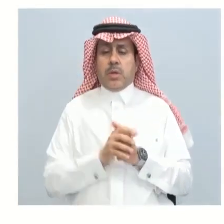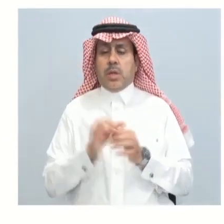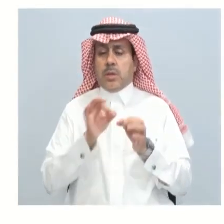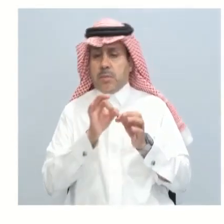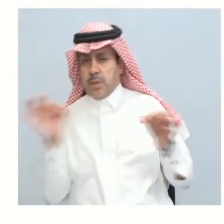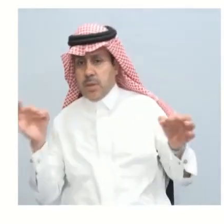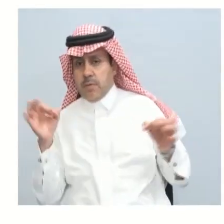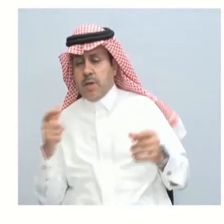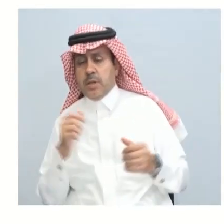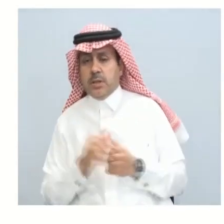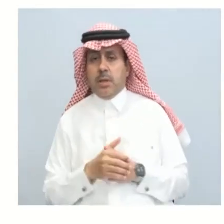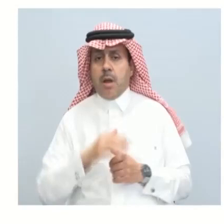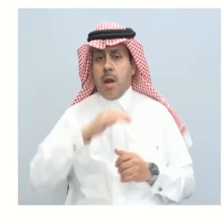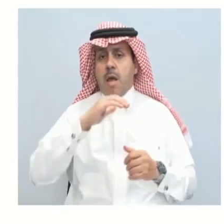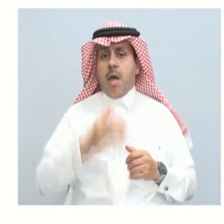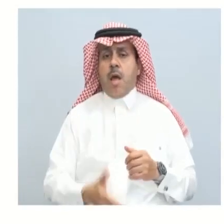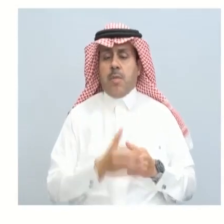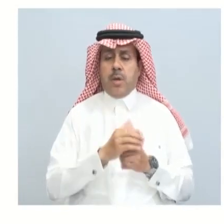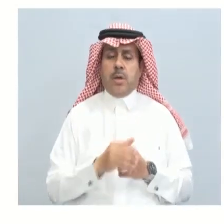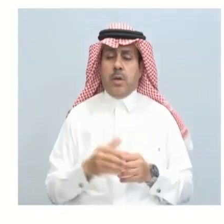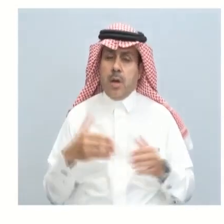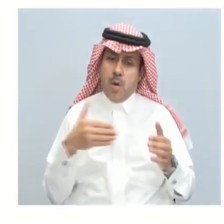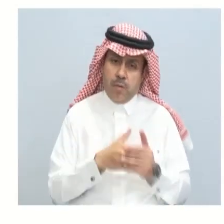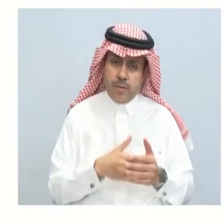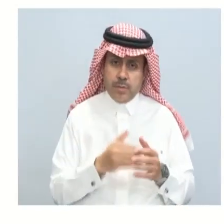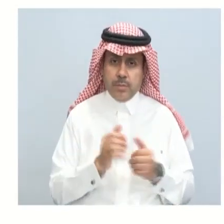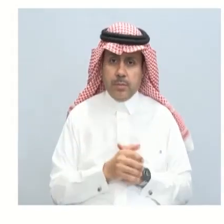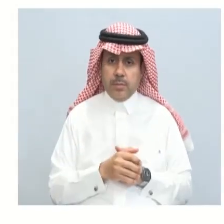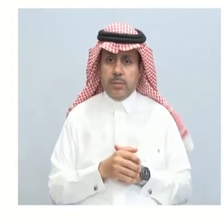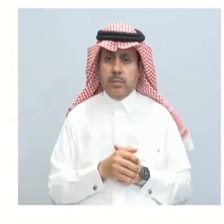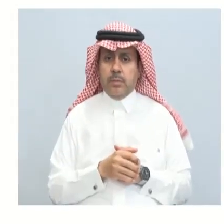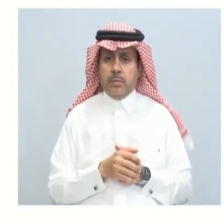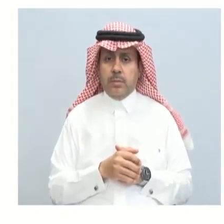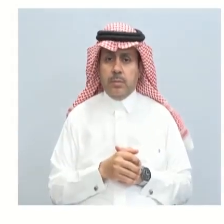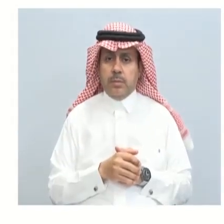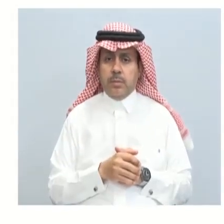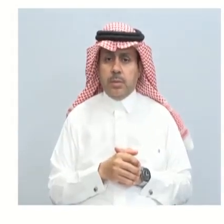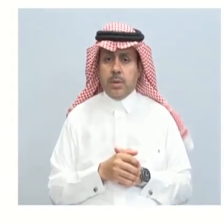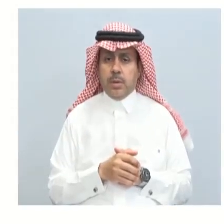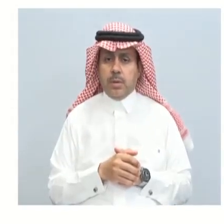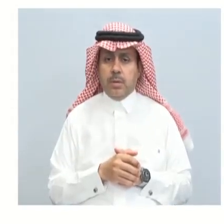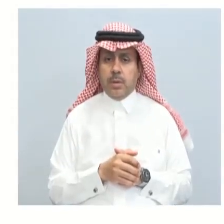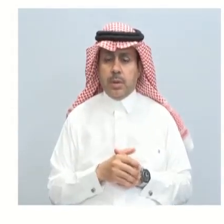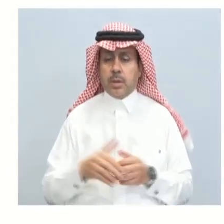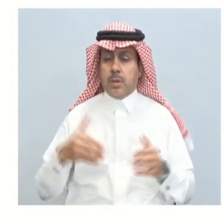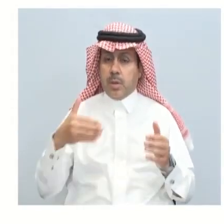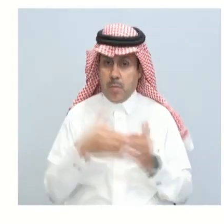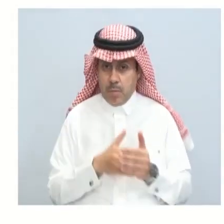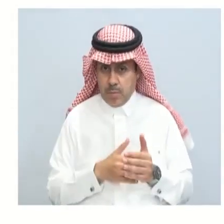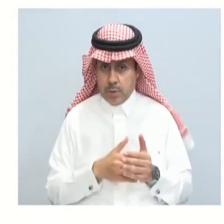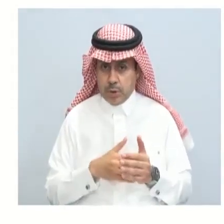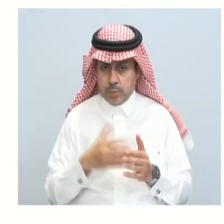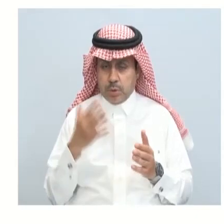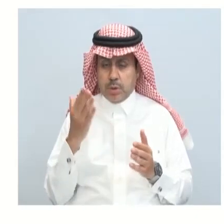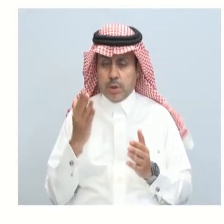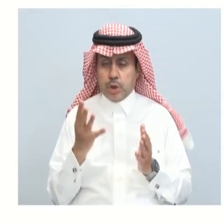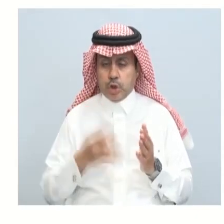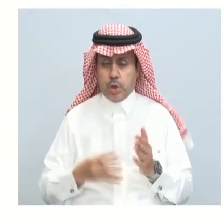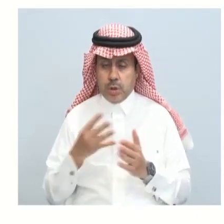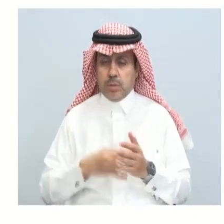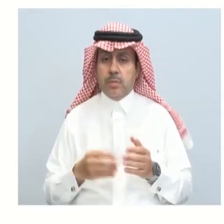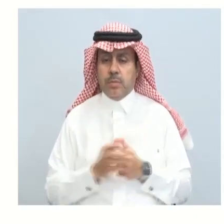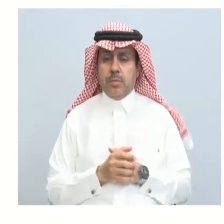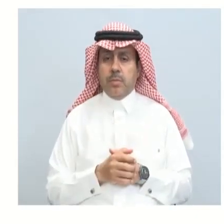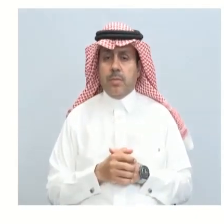ايقافه لمده معينه من الزمان اذا دعت اليه حاجه معتبره شرعا بحسب تقدير